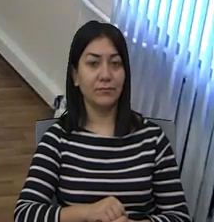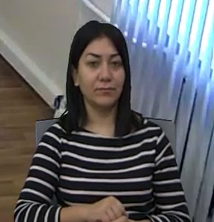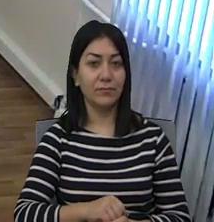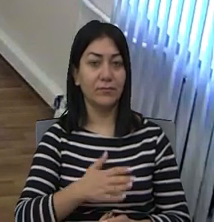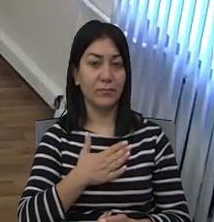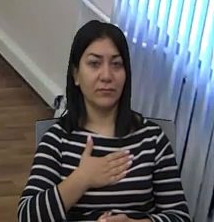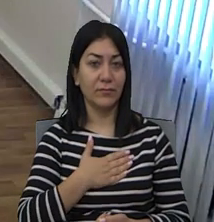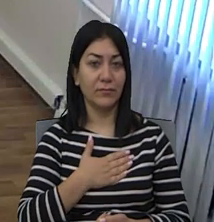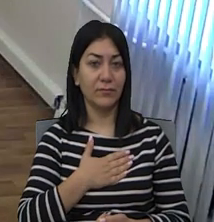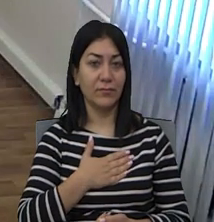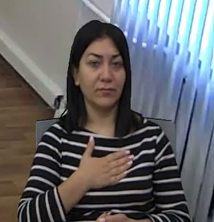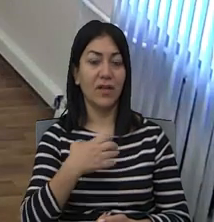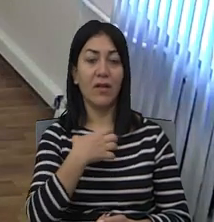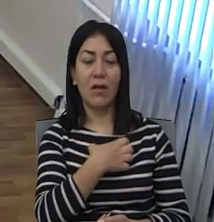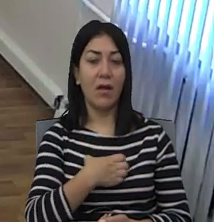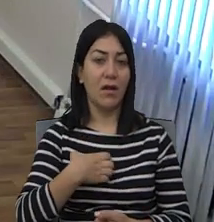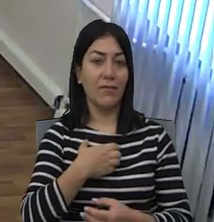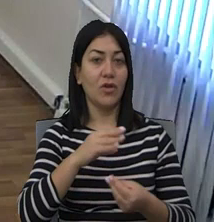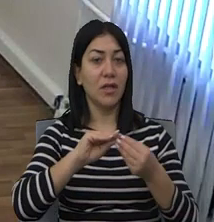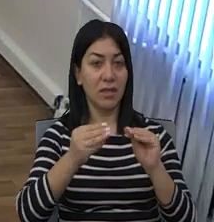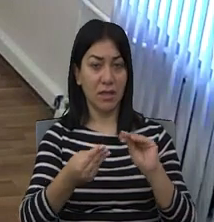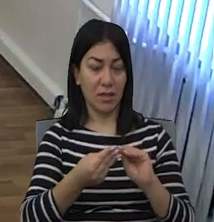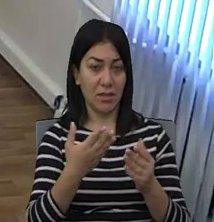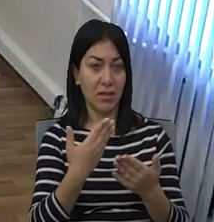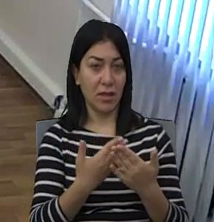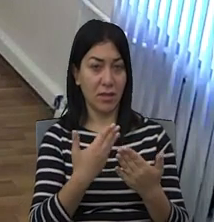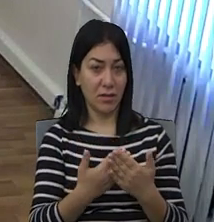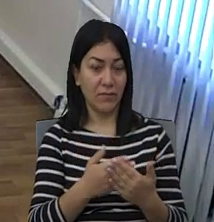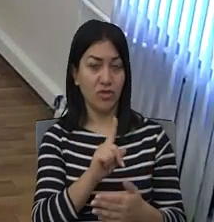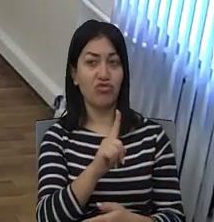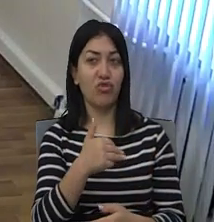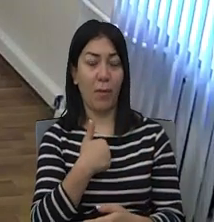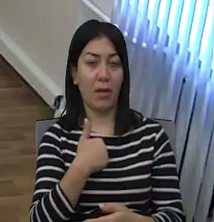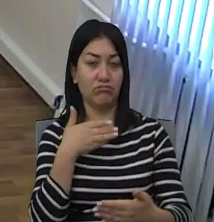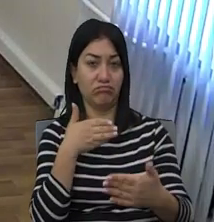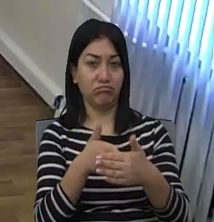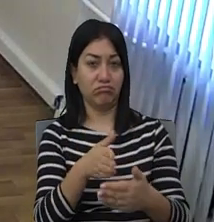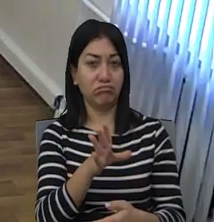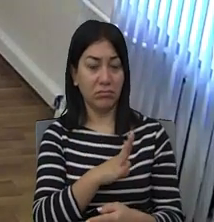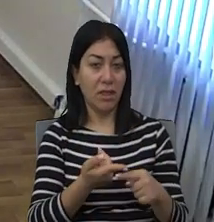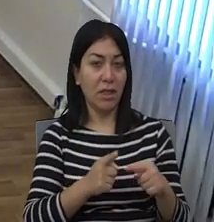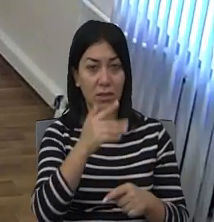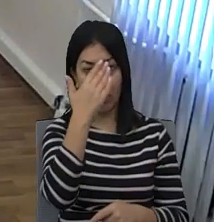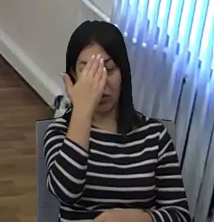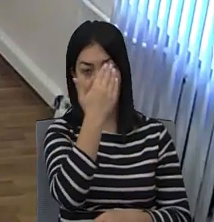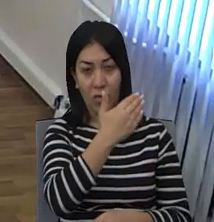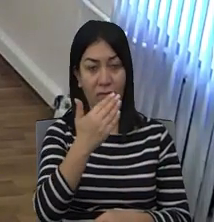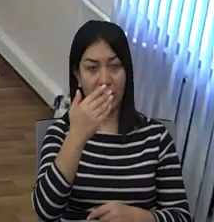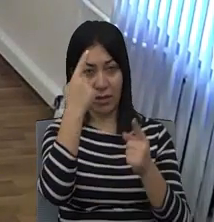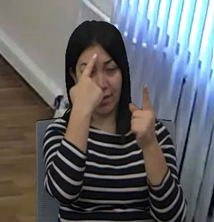հատկապես բախվեցինք կառավարության խնդիրներից մեկը, որին մենք բախվեցինք, դա հանրության իրազեկվածությունն է